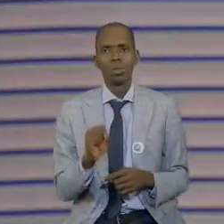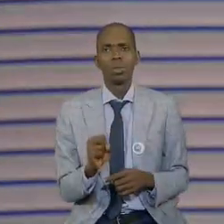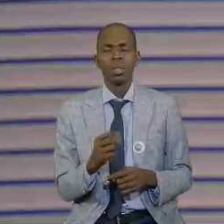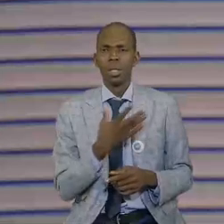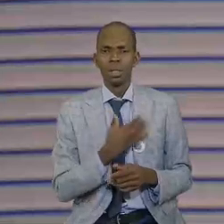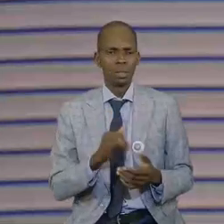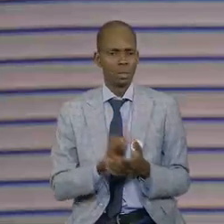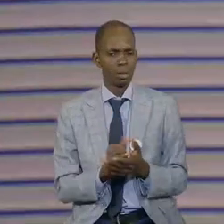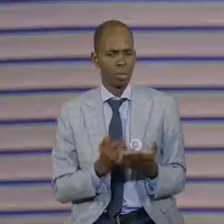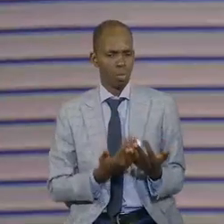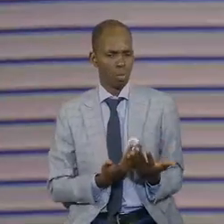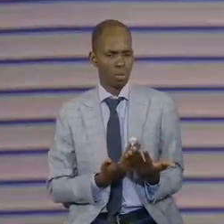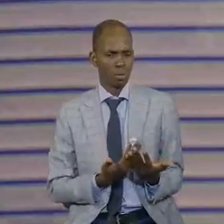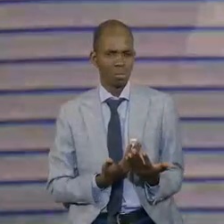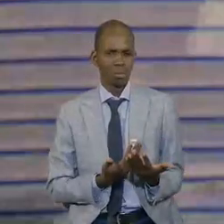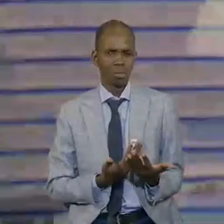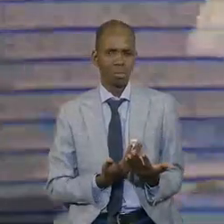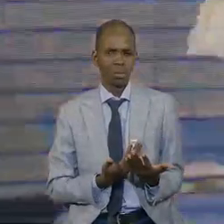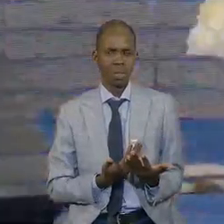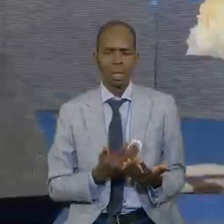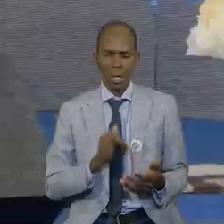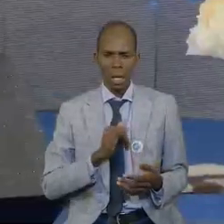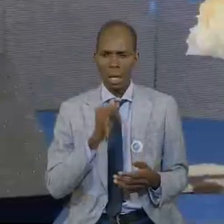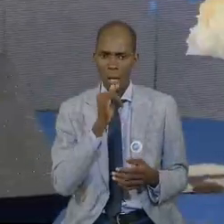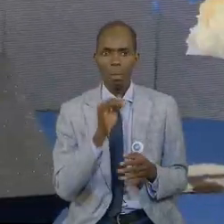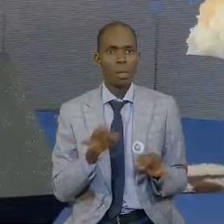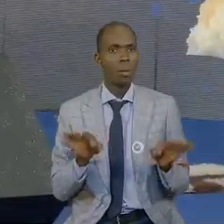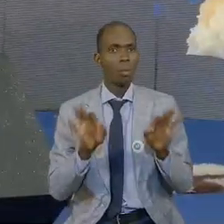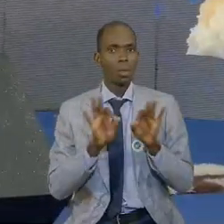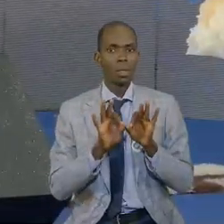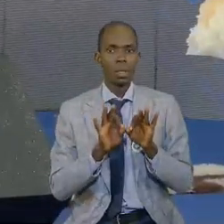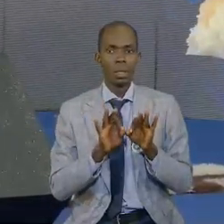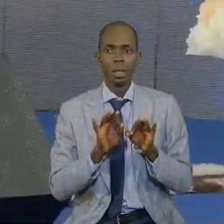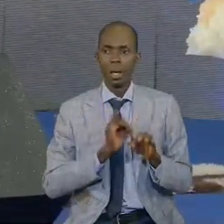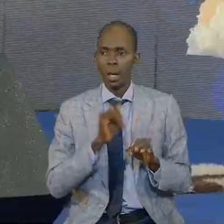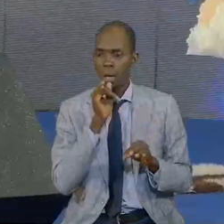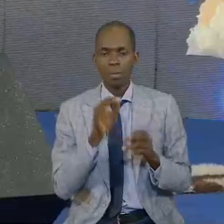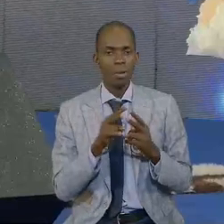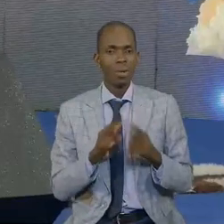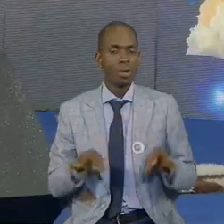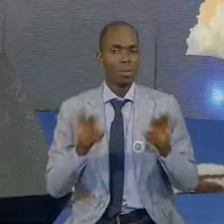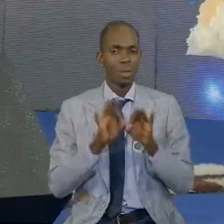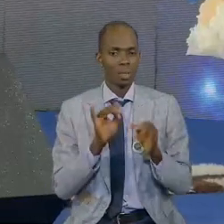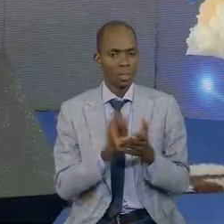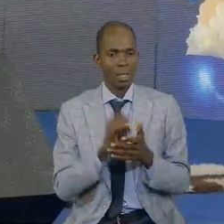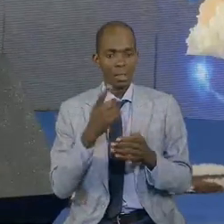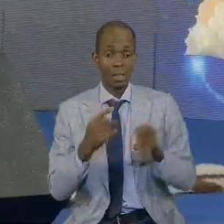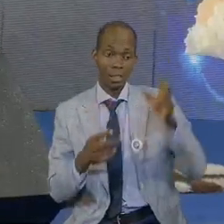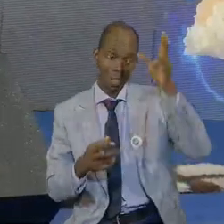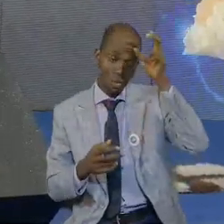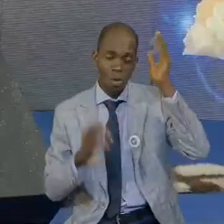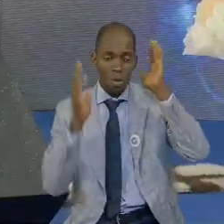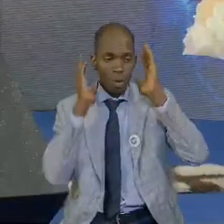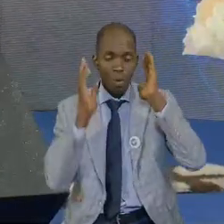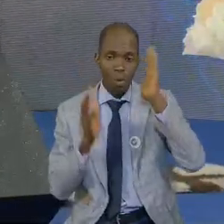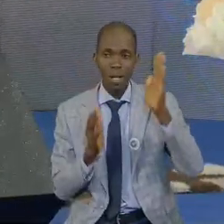tu dis attendez un instant. I'm important. Je suis important. I'm significant. Je suis sérieux, important. The devil would leave every other